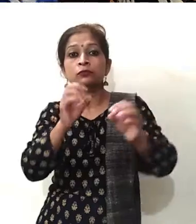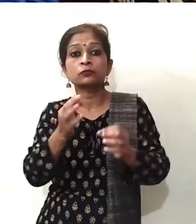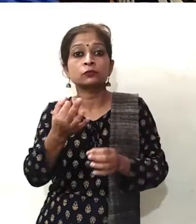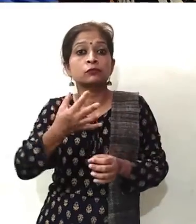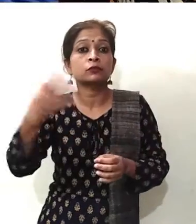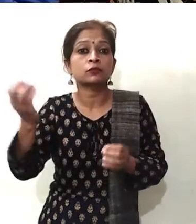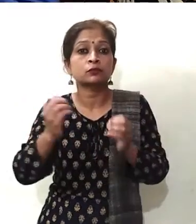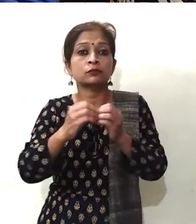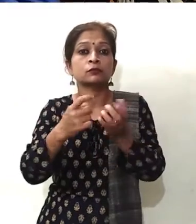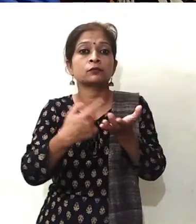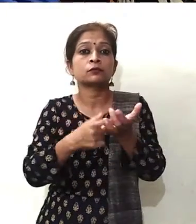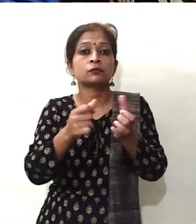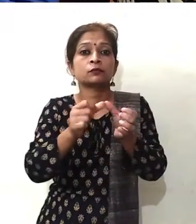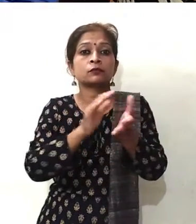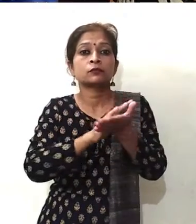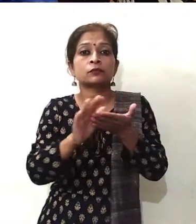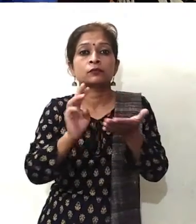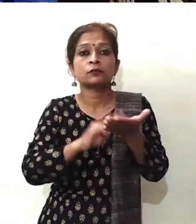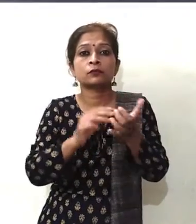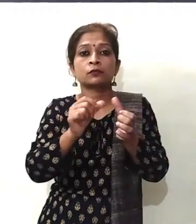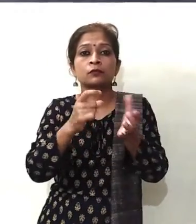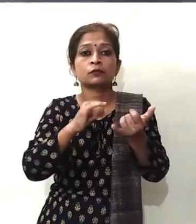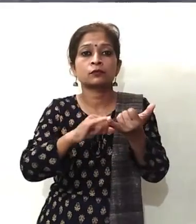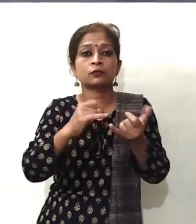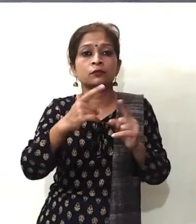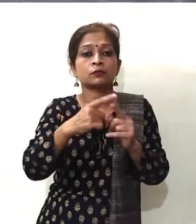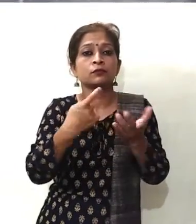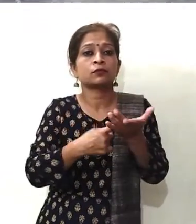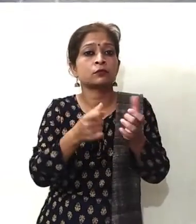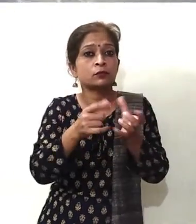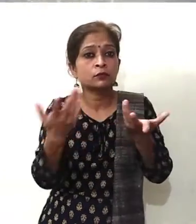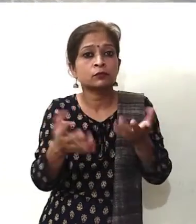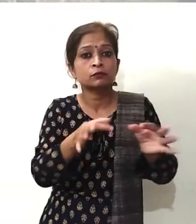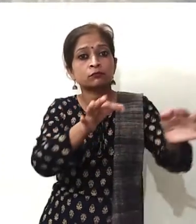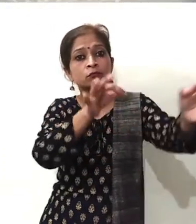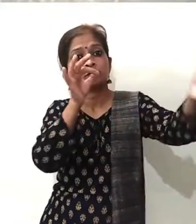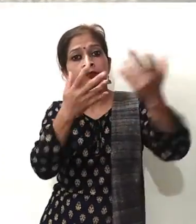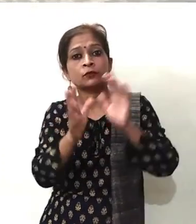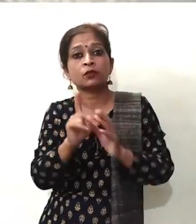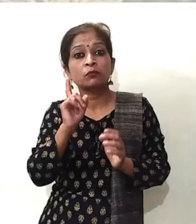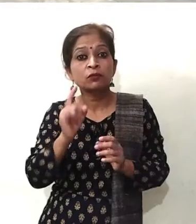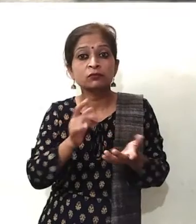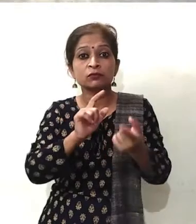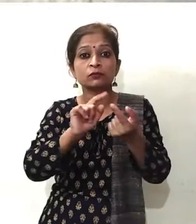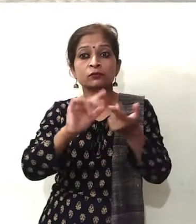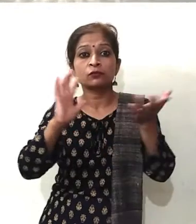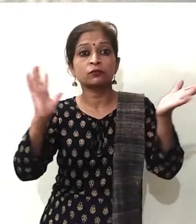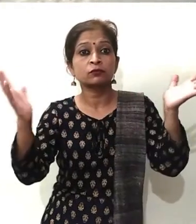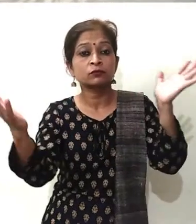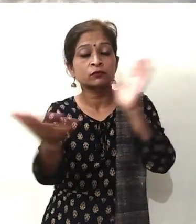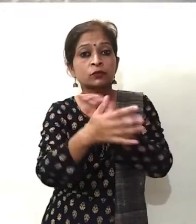अर्जुन भी चला गया। कृष्ण ने कहा इससे पूरी सृष्टि का नाश हो जाएगा, वापस बुलाओ।